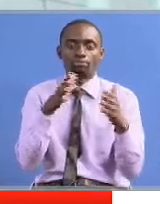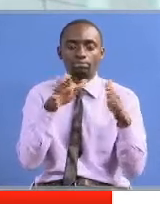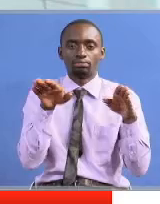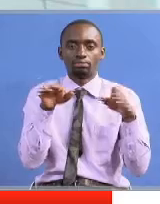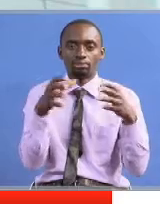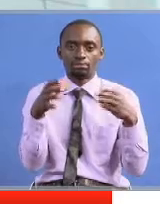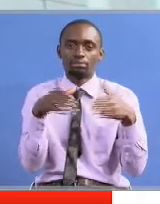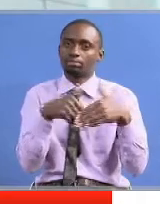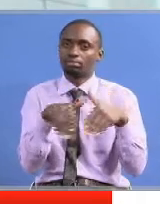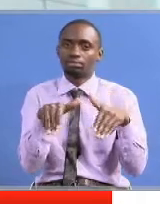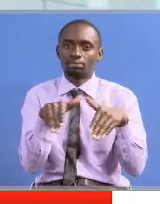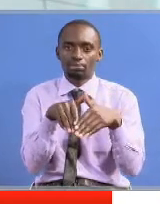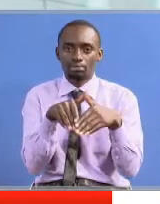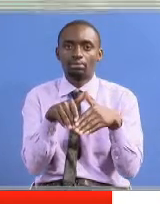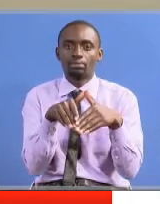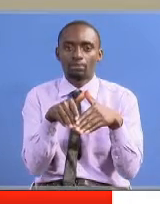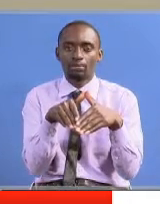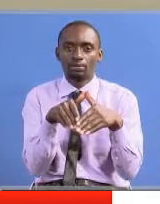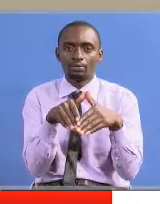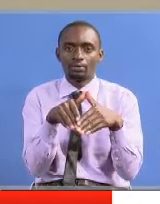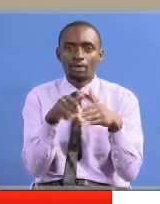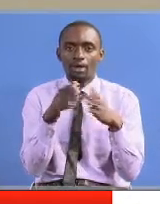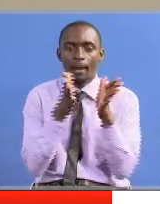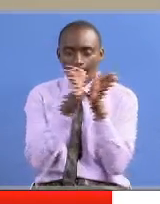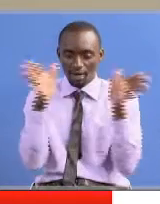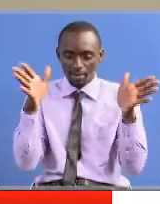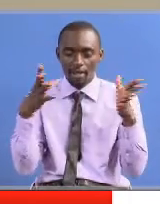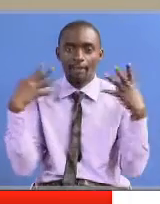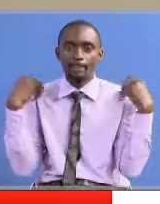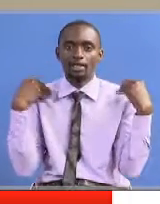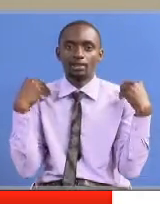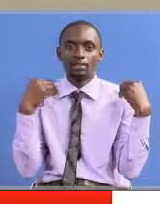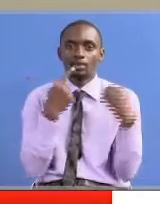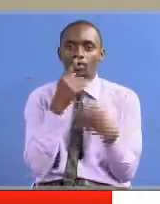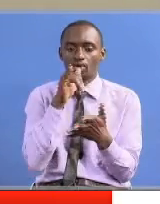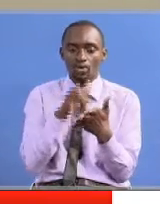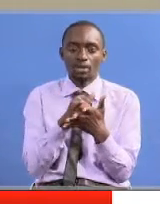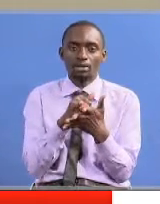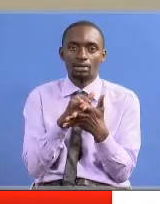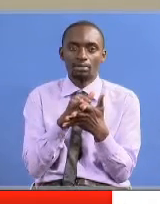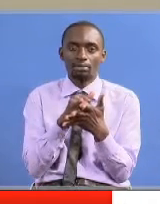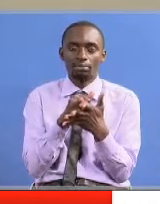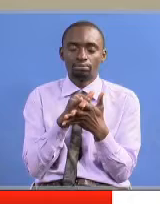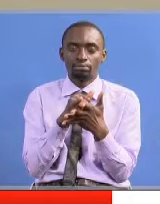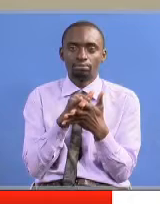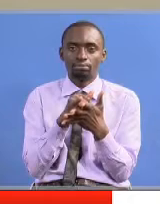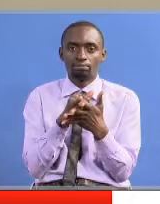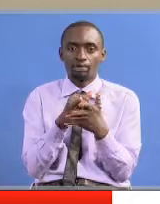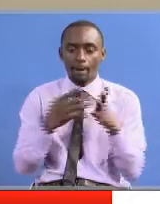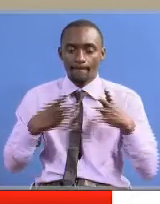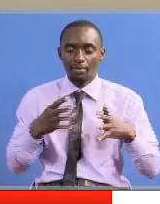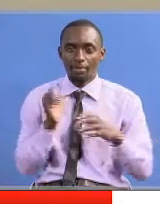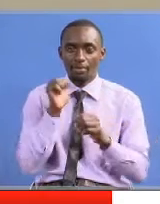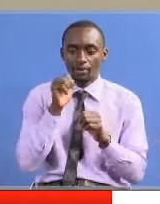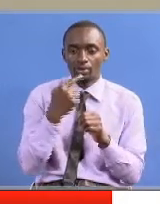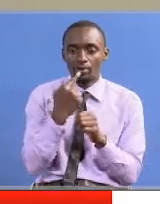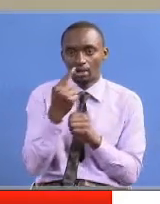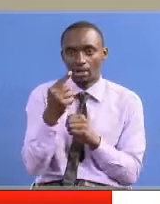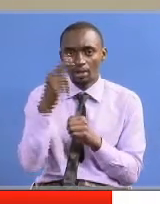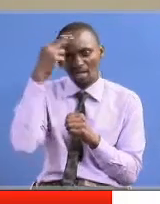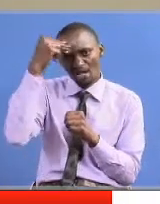halali. Must be public participation. Ndio wananchi waseme kama hii Nande, kama